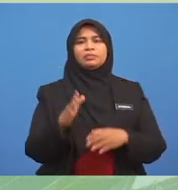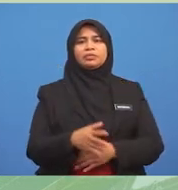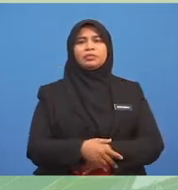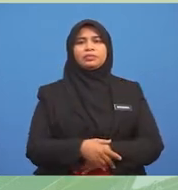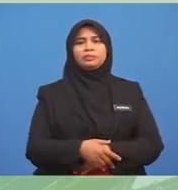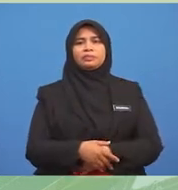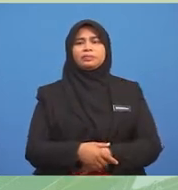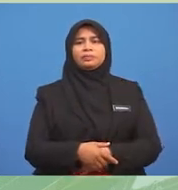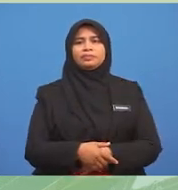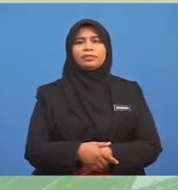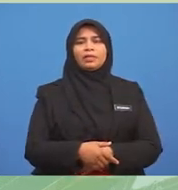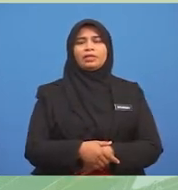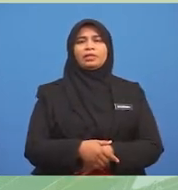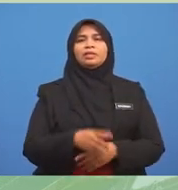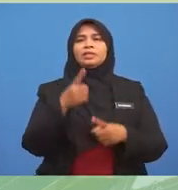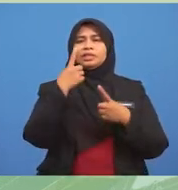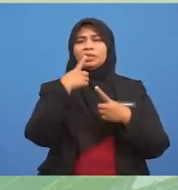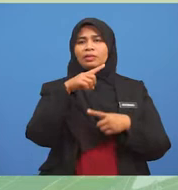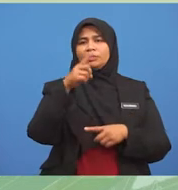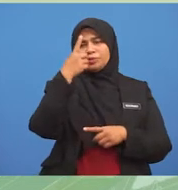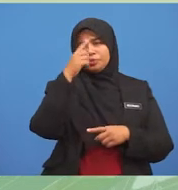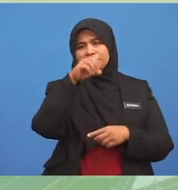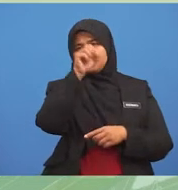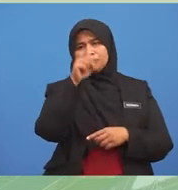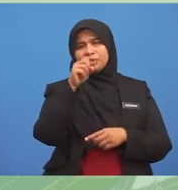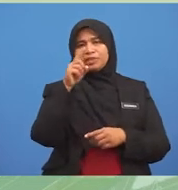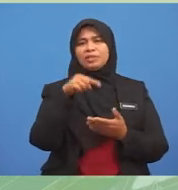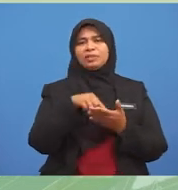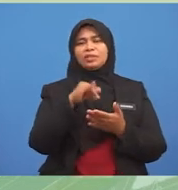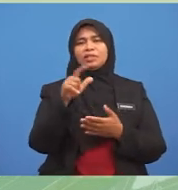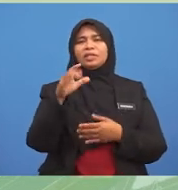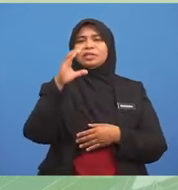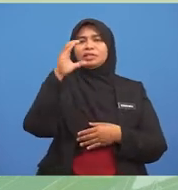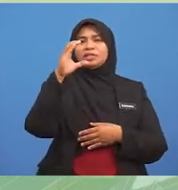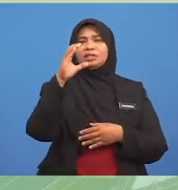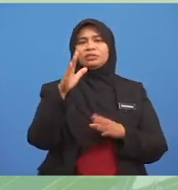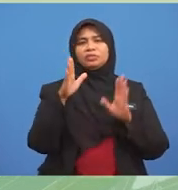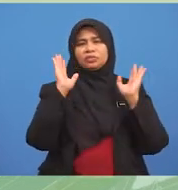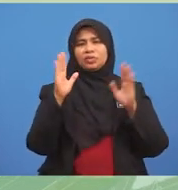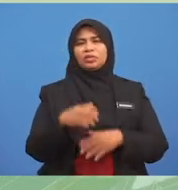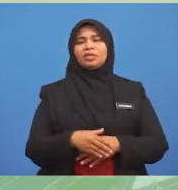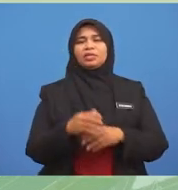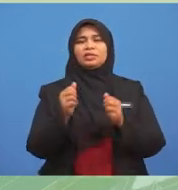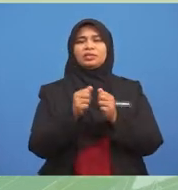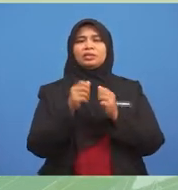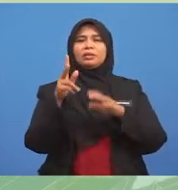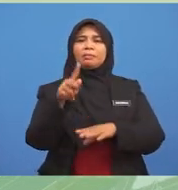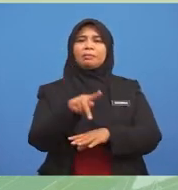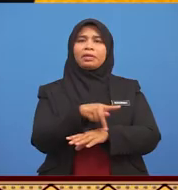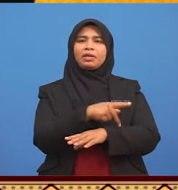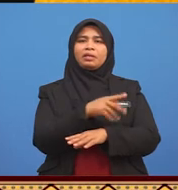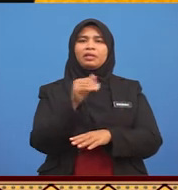ya. Jawapan untuk soalan ini ialah C, iaitu solat dengan pakaian yang